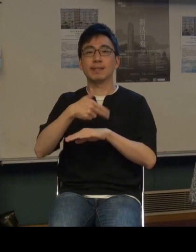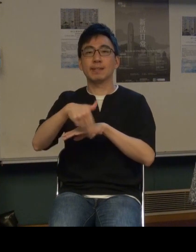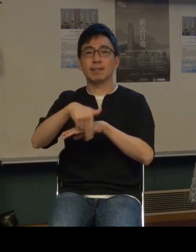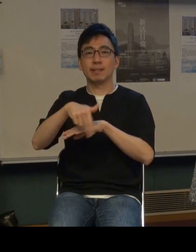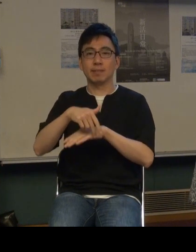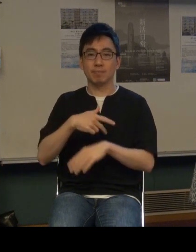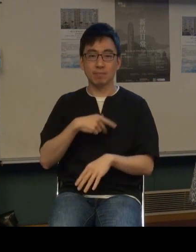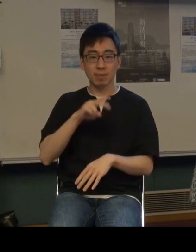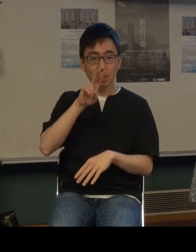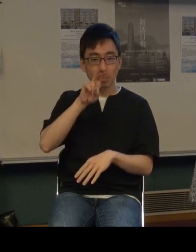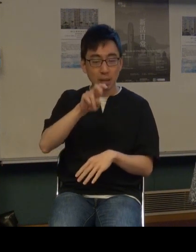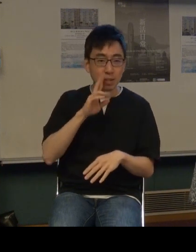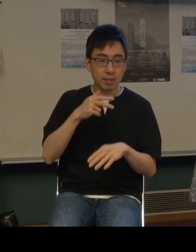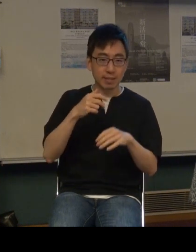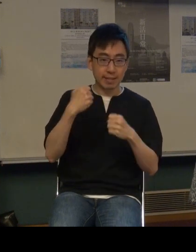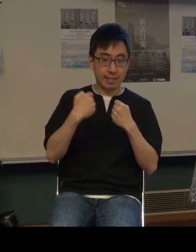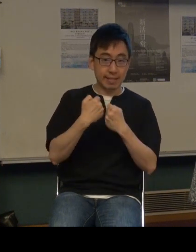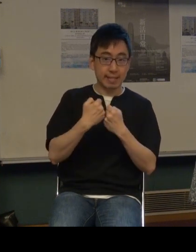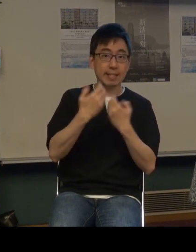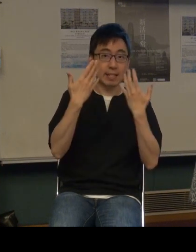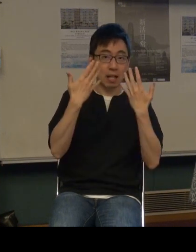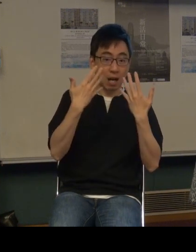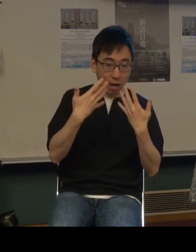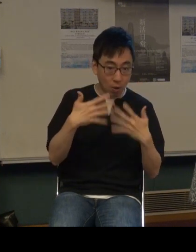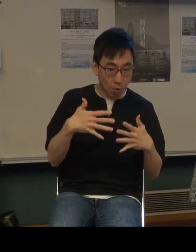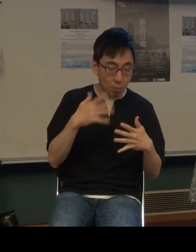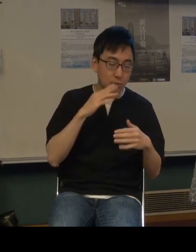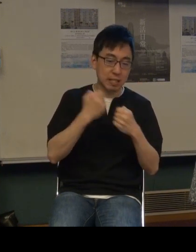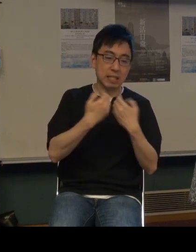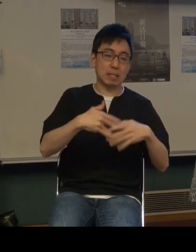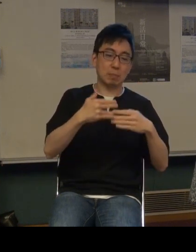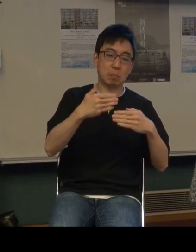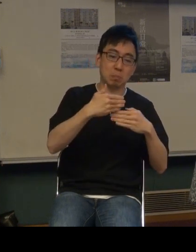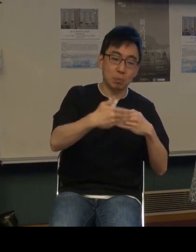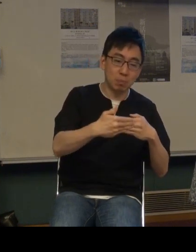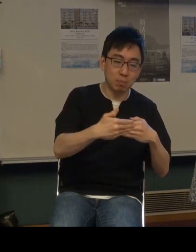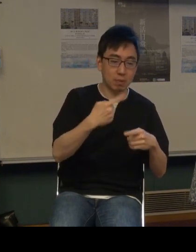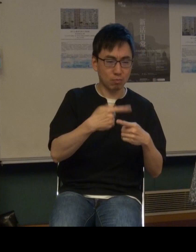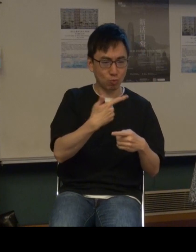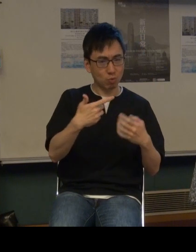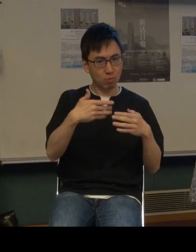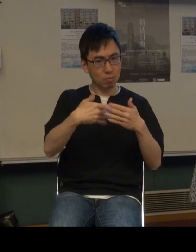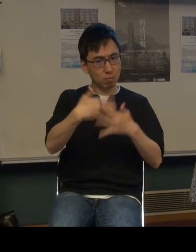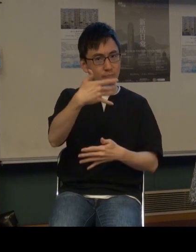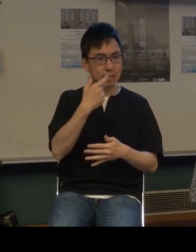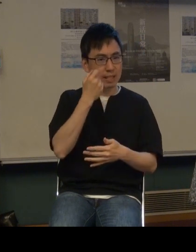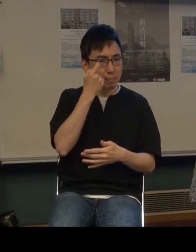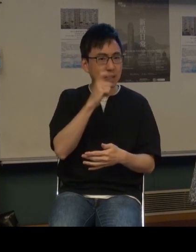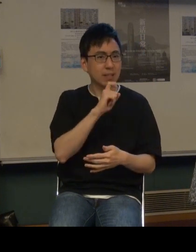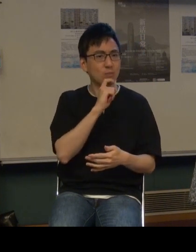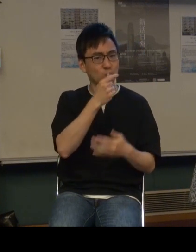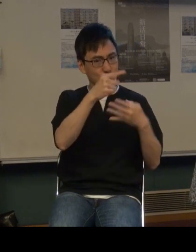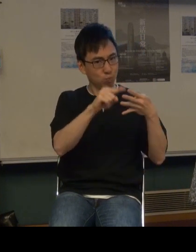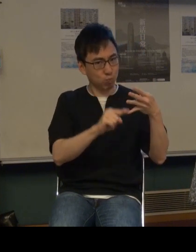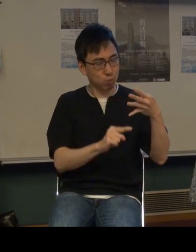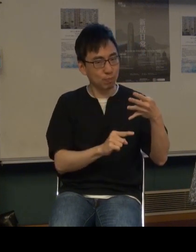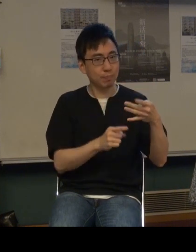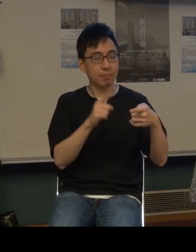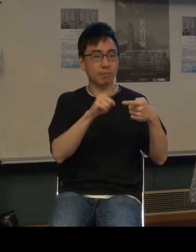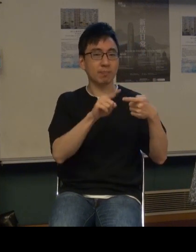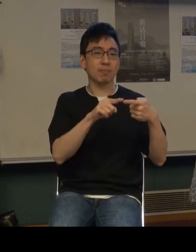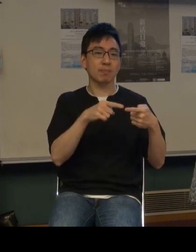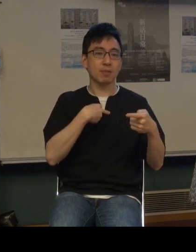後特別是最戰後早期的時間呢，那些的建築物呢有幾個的特色的。第一呢就是說